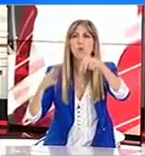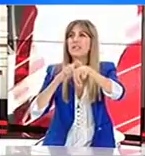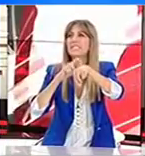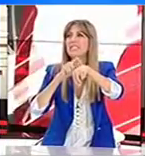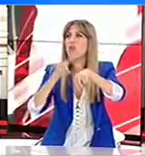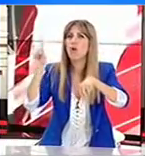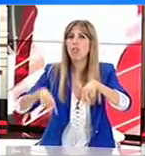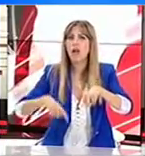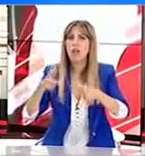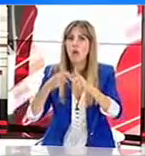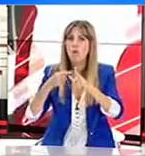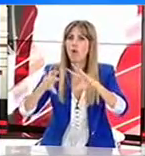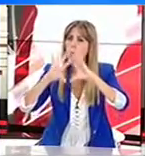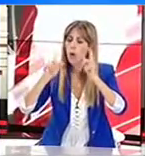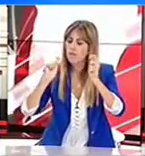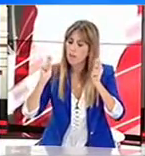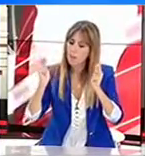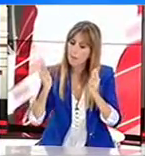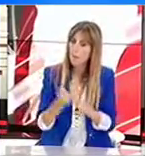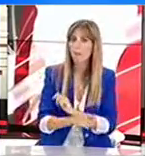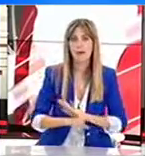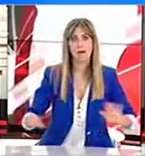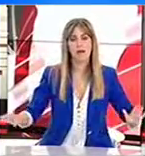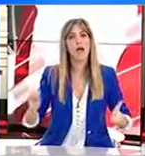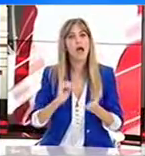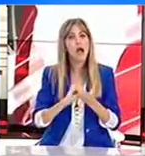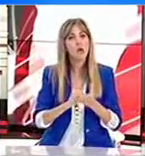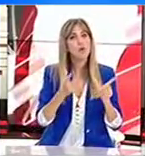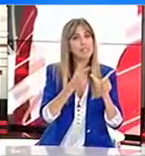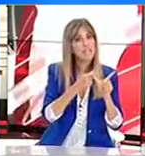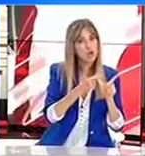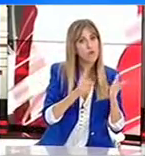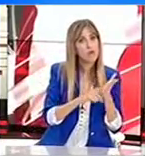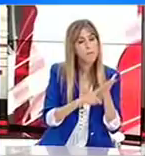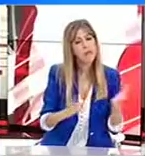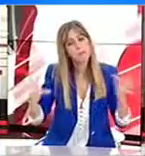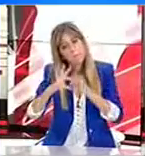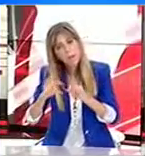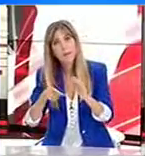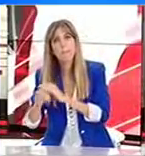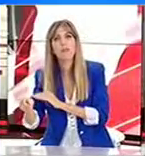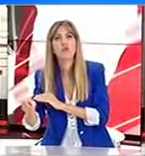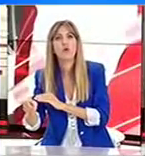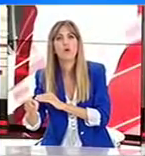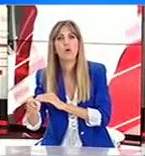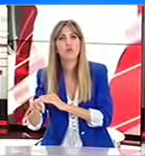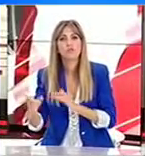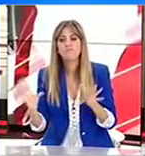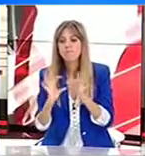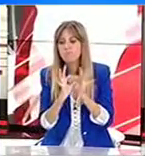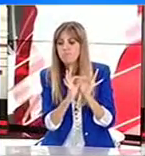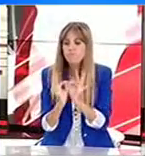μια στρατηγική συνδυασμένων μεταφορών, ώστε τα λεωφορεία και το μετρό να συνδυάζουν την